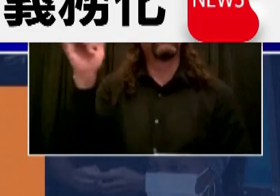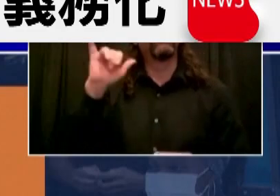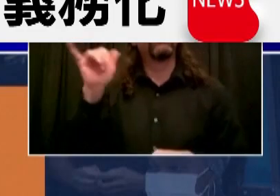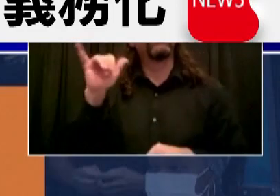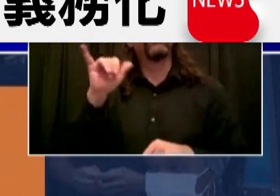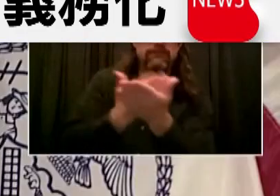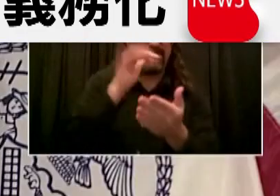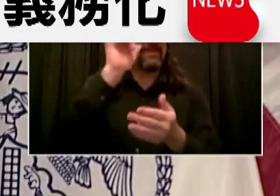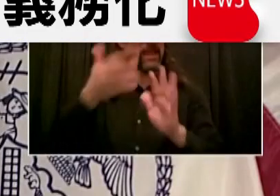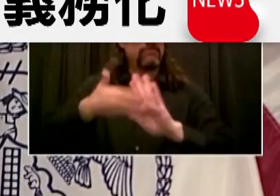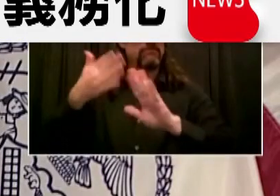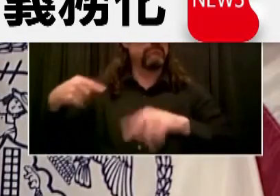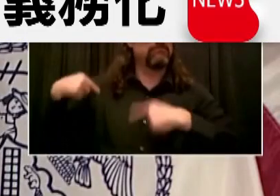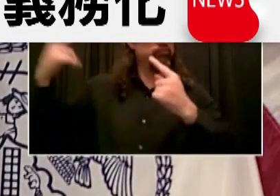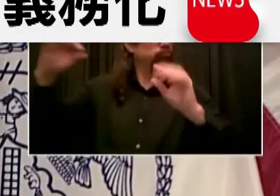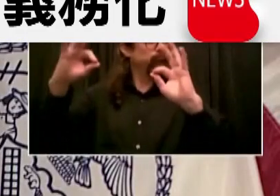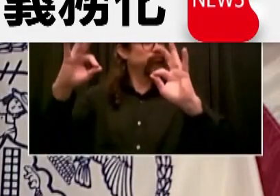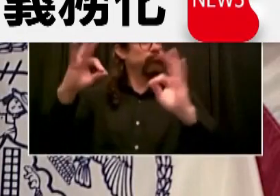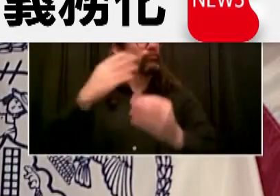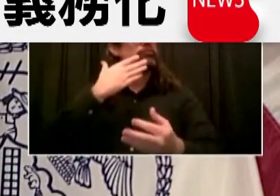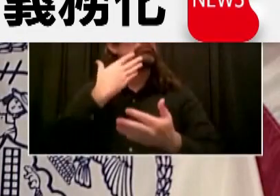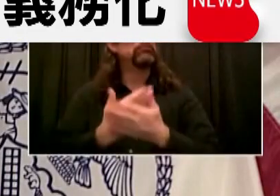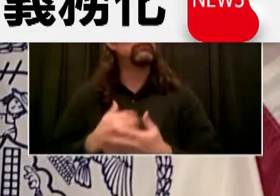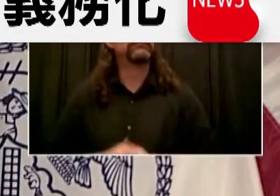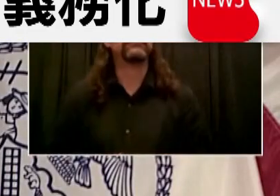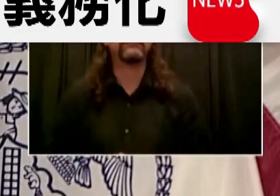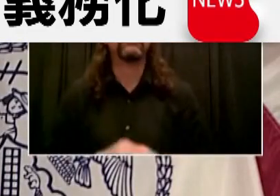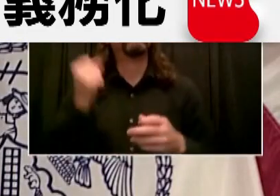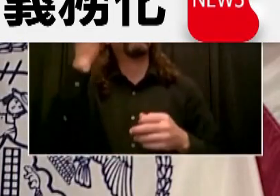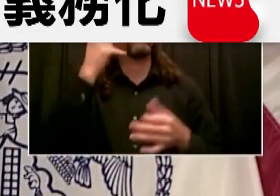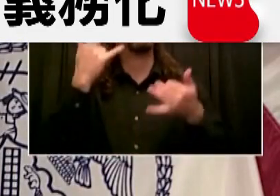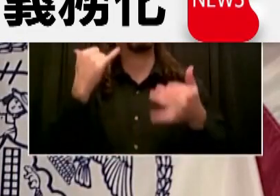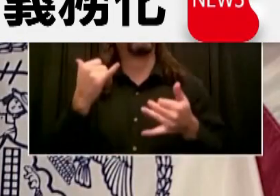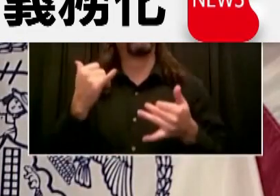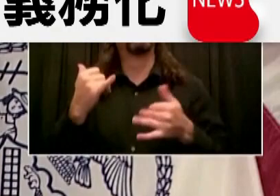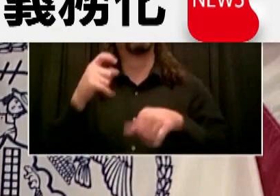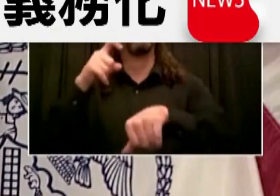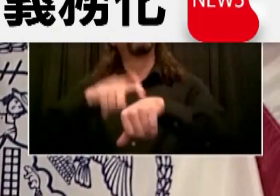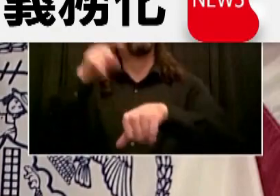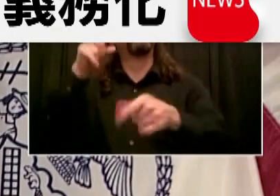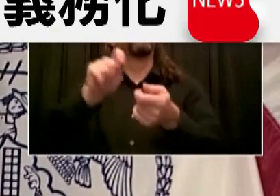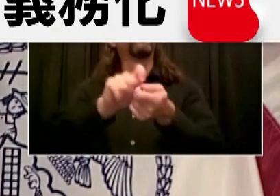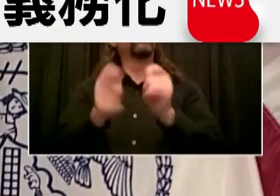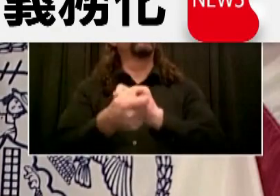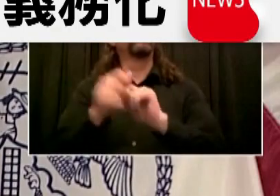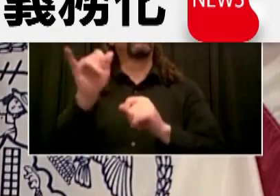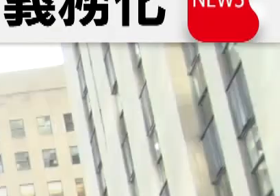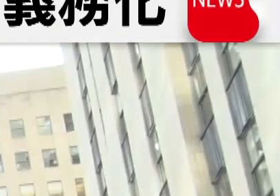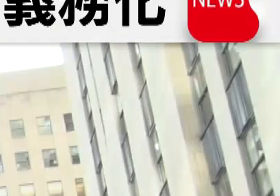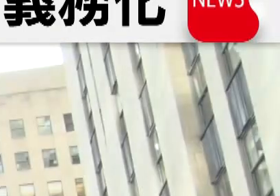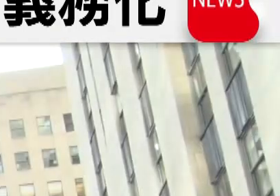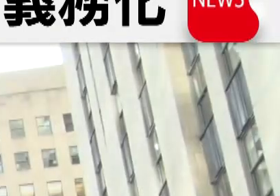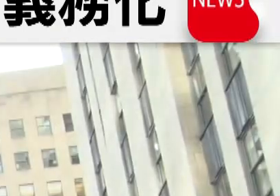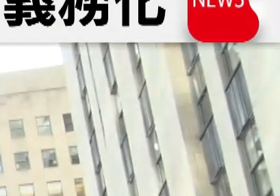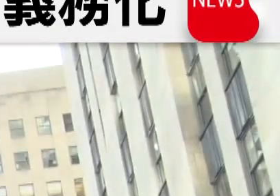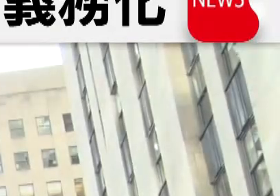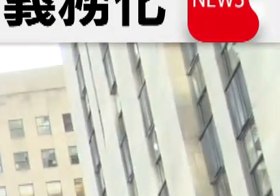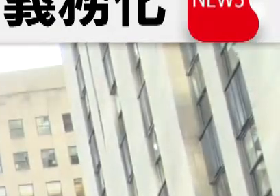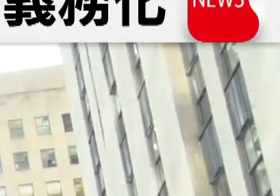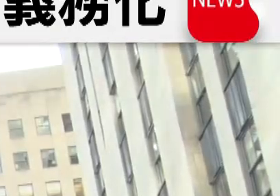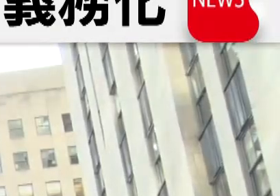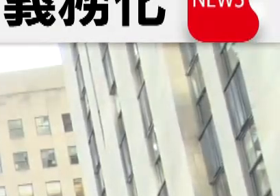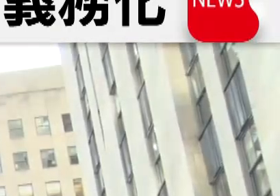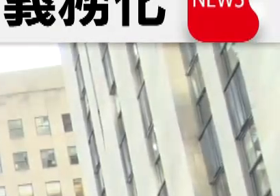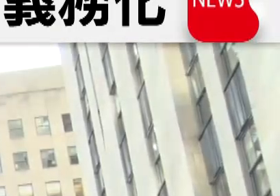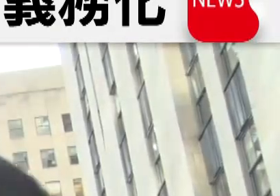説明した上で、違反者には何らかの罰則を科す考えも示しました。地元メディアによりますと、ニューヨーク